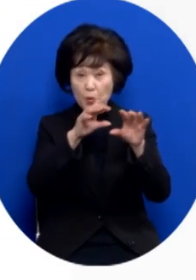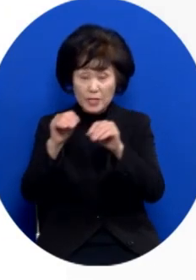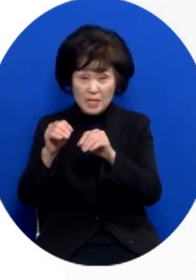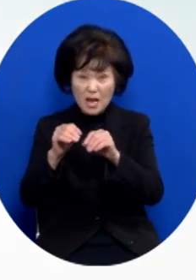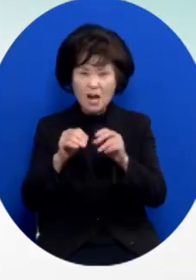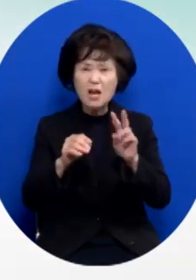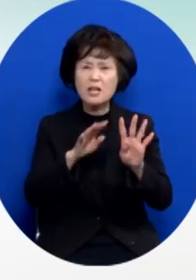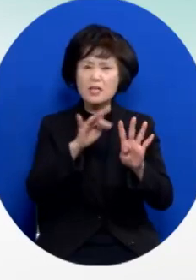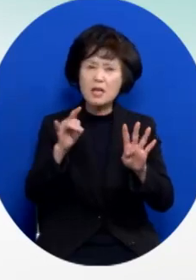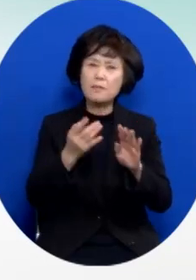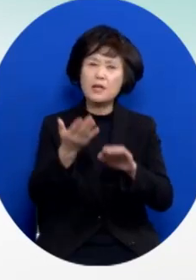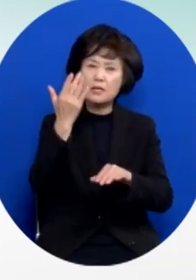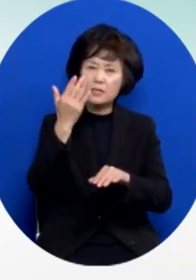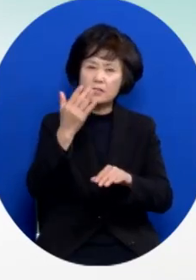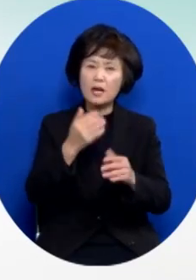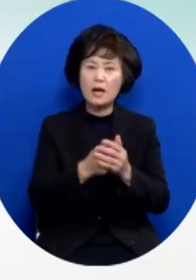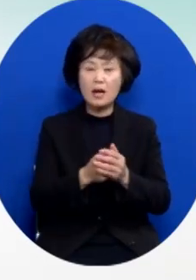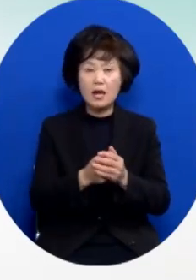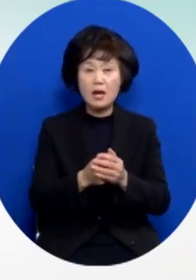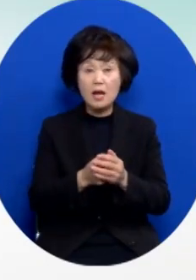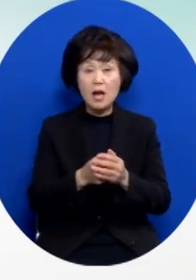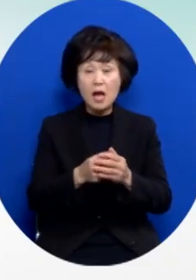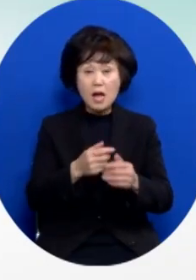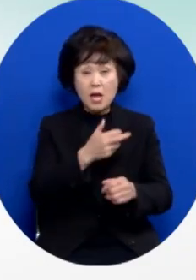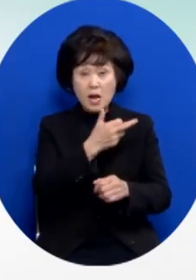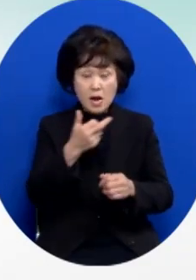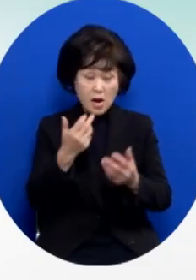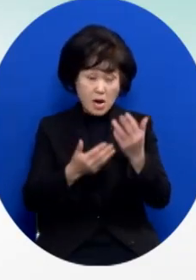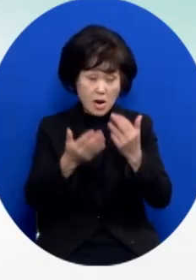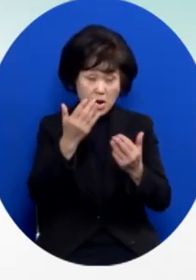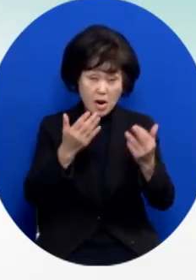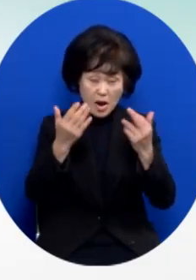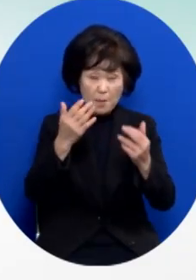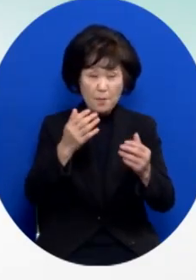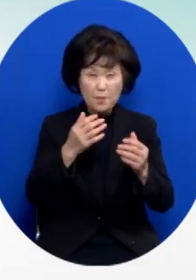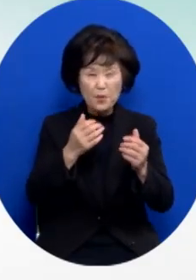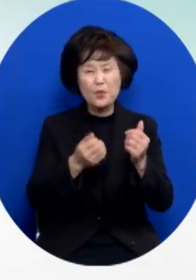증가했는데 작년에 동해안에서 발생한 초대형 산불의 영향인 것으로 분석했습니다.